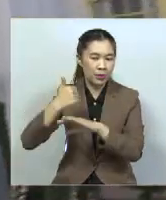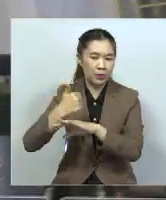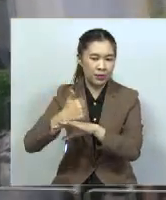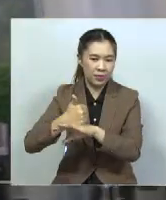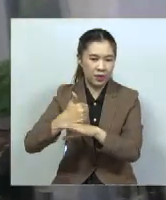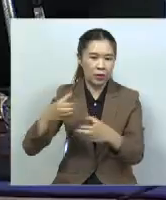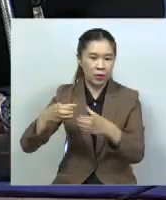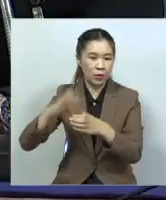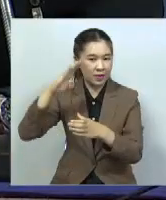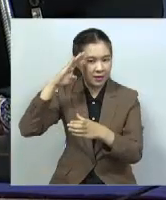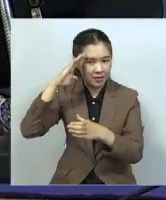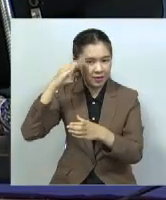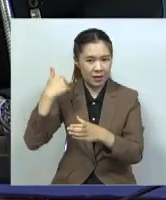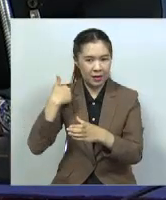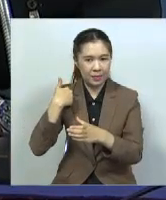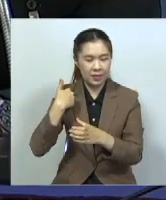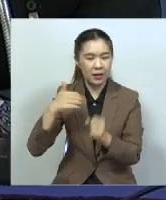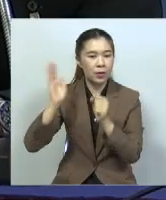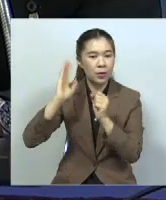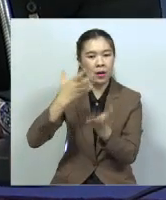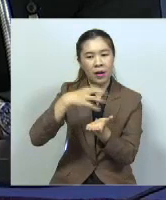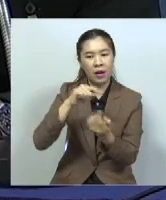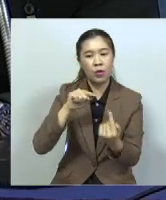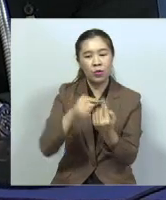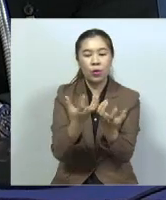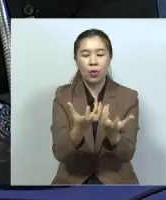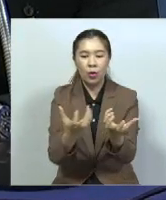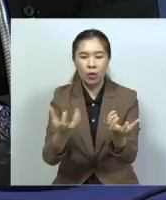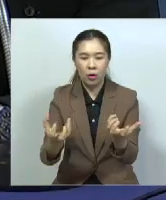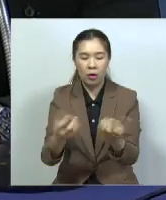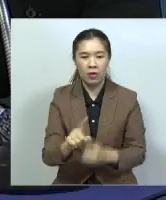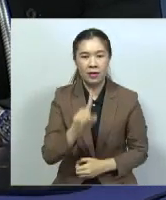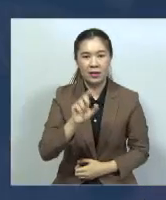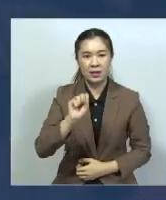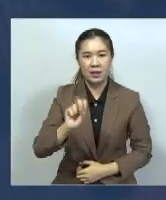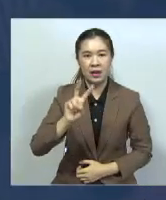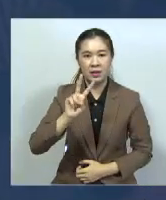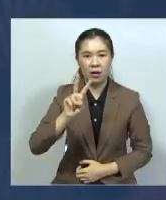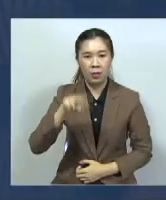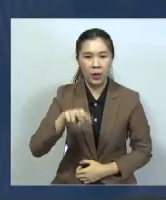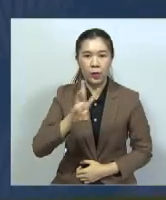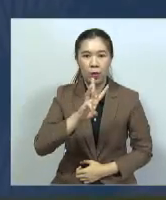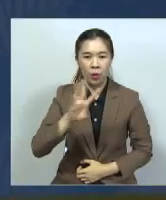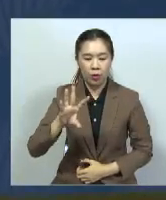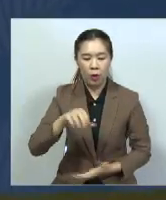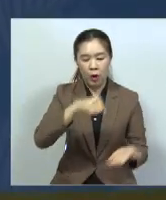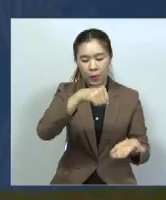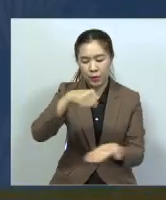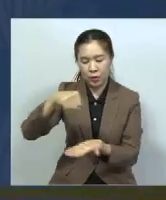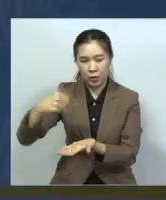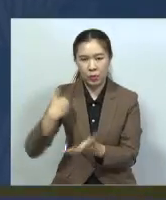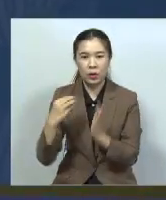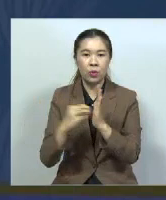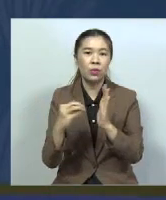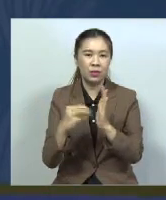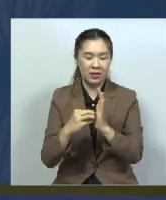ไทยแถลงข่าวพิธีรับมอบสิ่งของพระราชทานในกิจกรรมไบค์อุ่นไอรักจำนวน 12,600 ชุดสำหรับประชาชนในเข